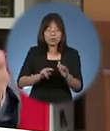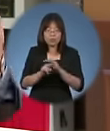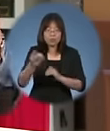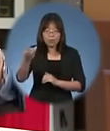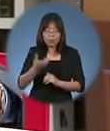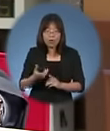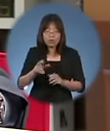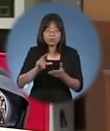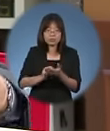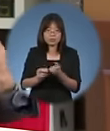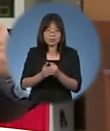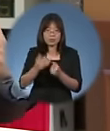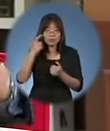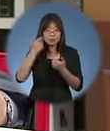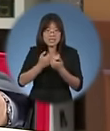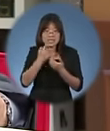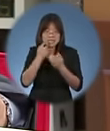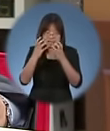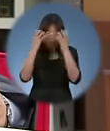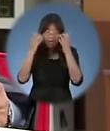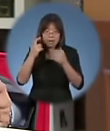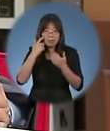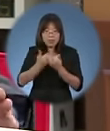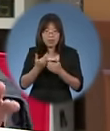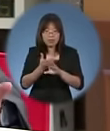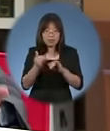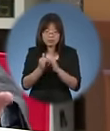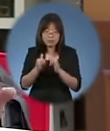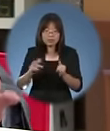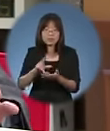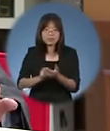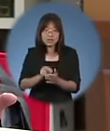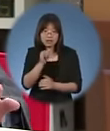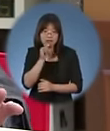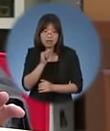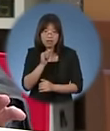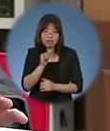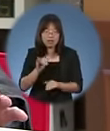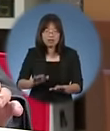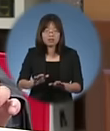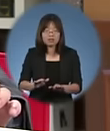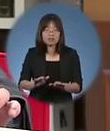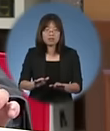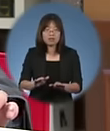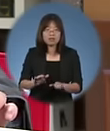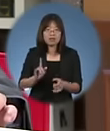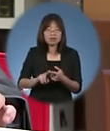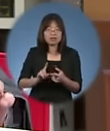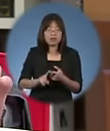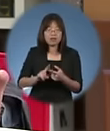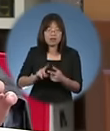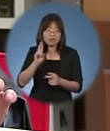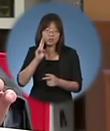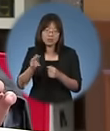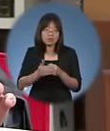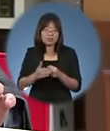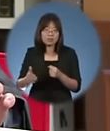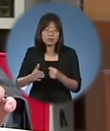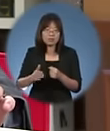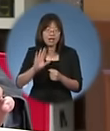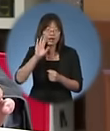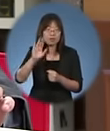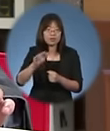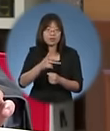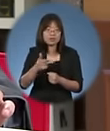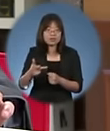문제. 그래서 그렇죠. 반이슬람, 반외국인 그런 것이 점점 극우화되어가는 경향이 있기 때문에 이 문제가 앞으로